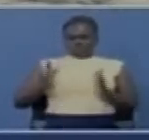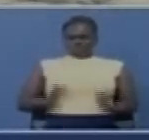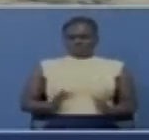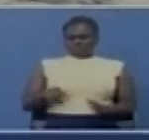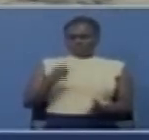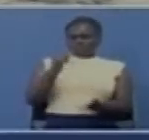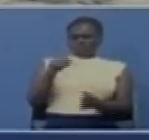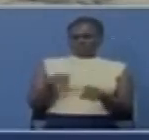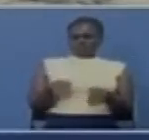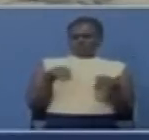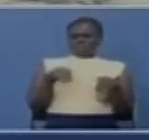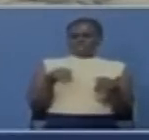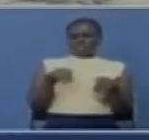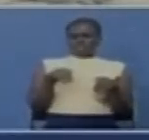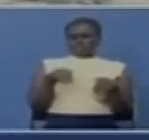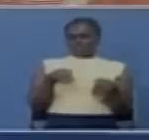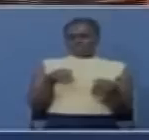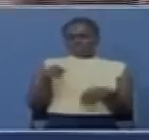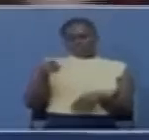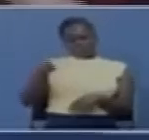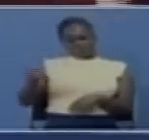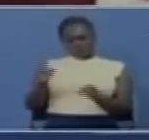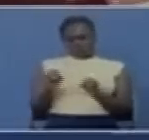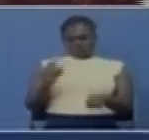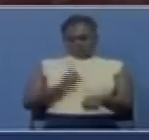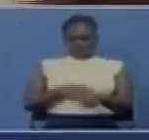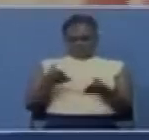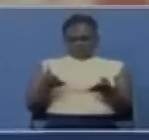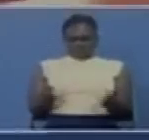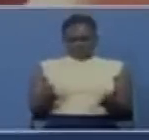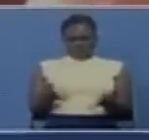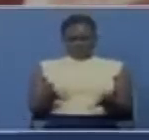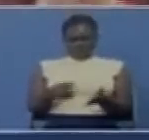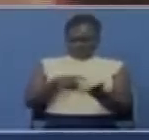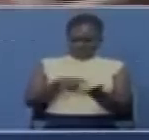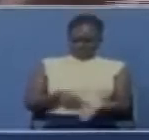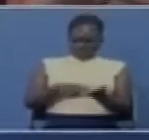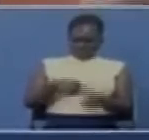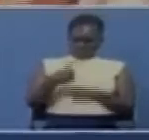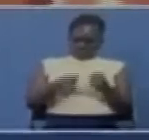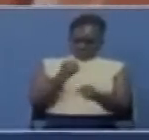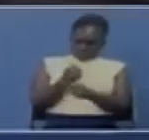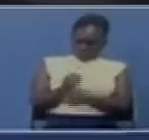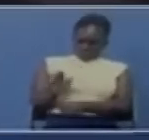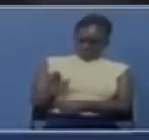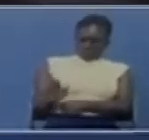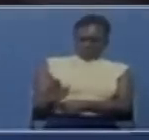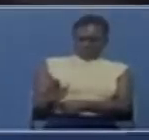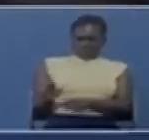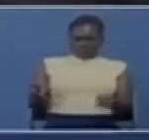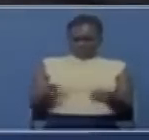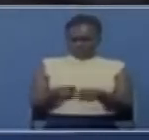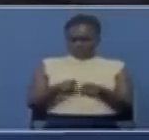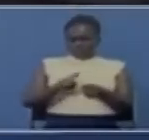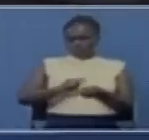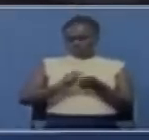ofisi wangoje ulete mtoto, which is not right. Kwa sasa Marina anasisitiza kuendelea na kibarua chake, alimradi